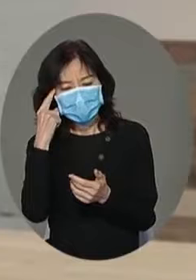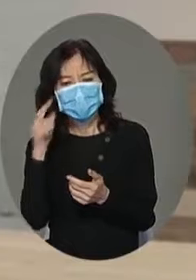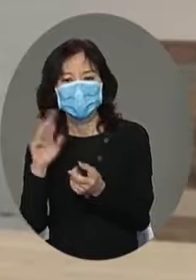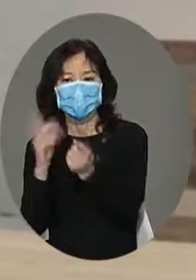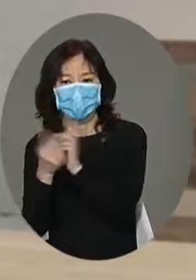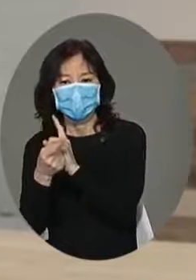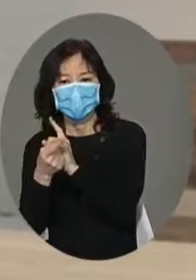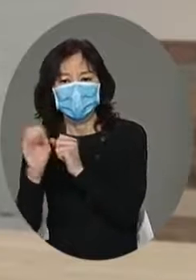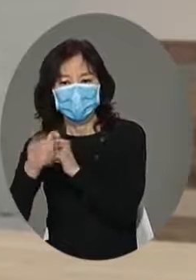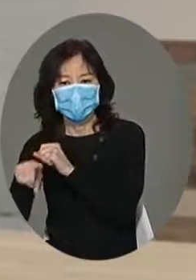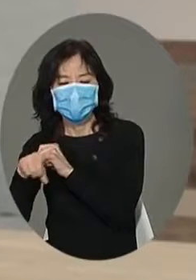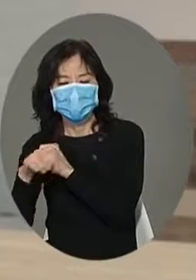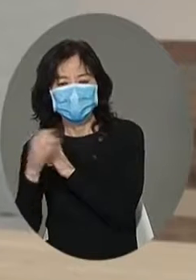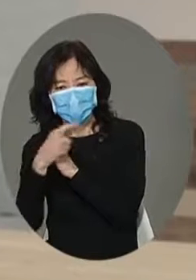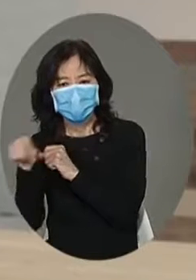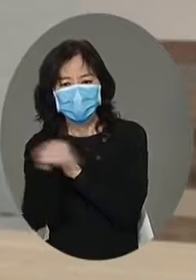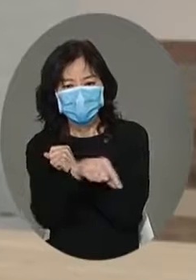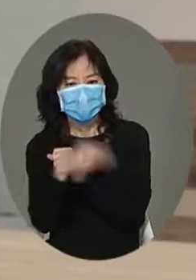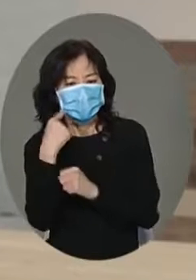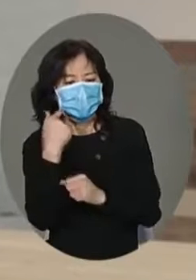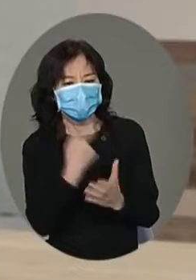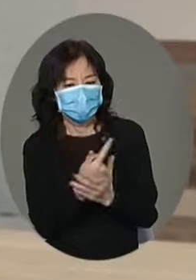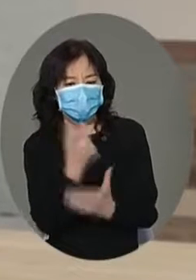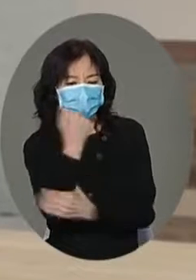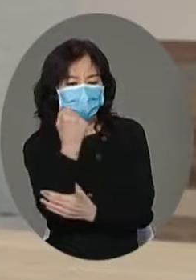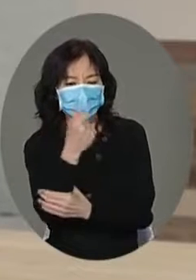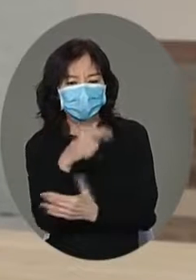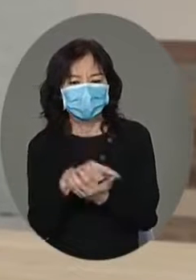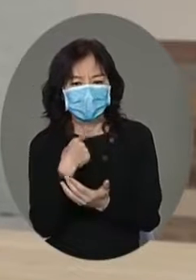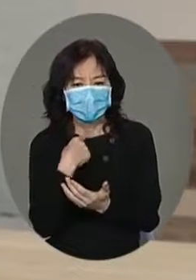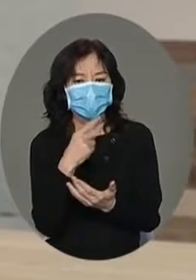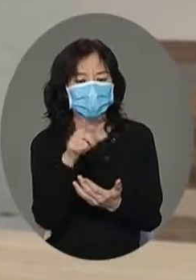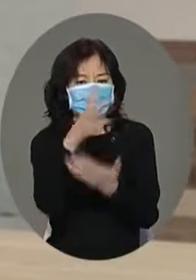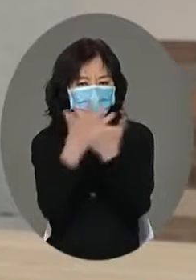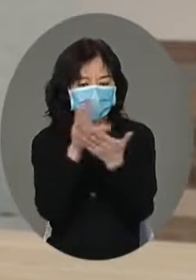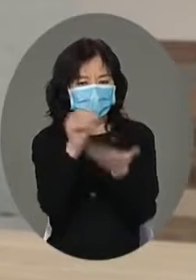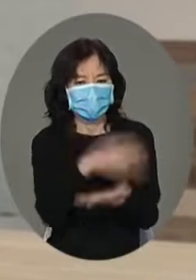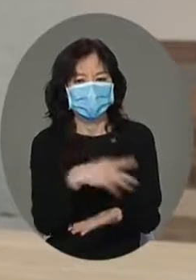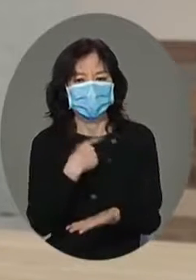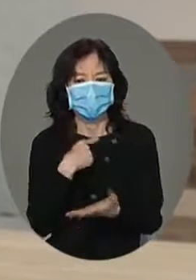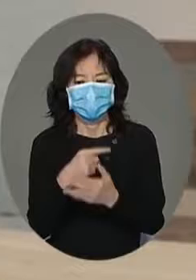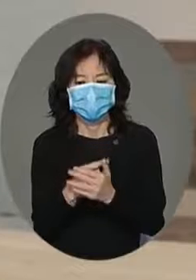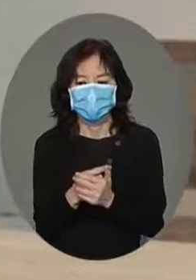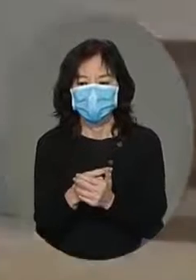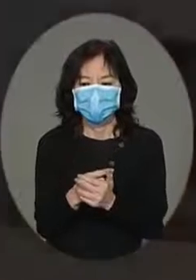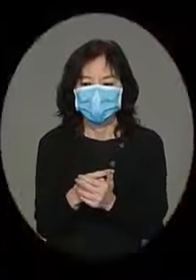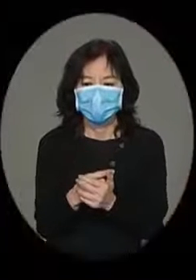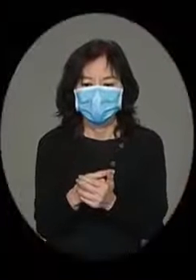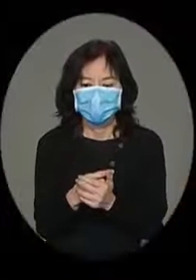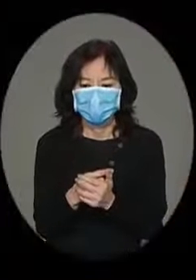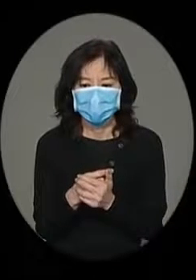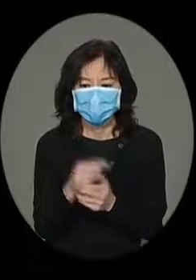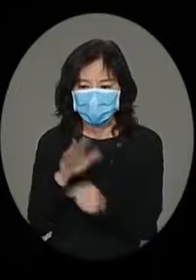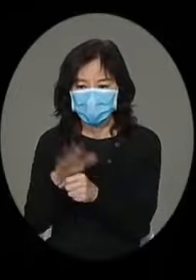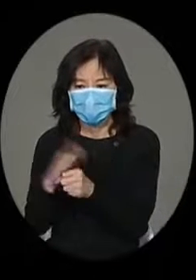外交嘅渠道立即嚴重抗議，咁並且要求趙立堅刪除貼文。日